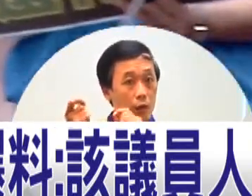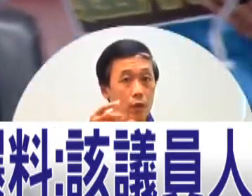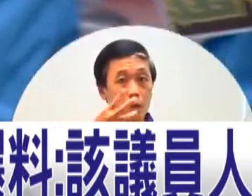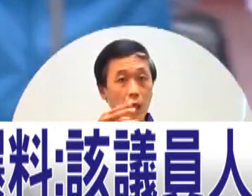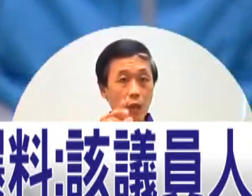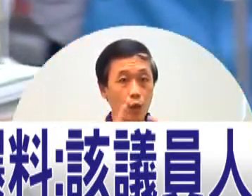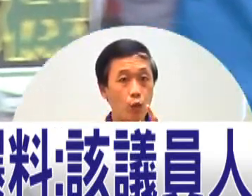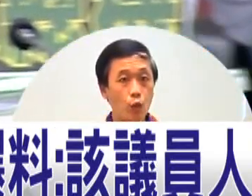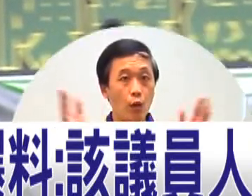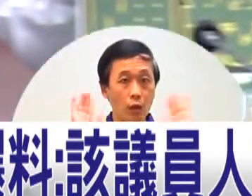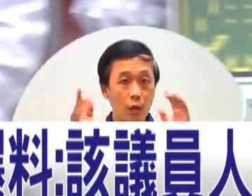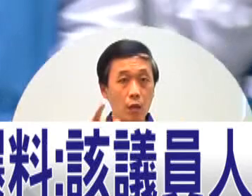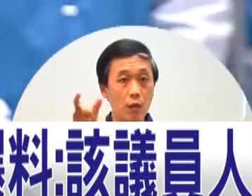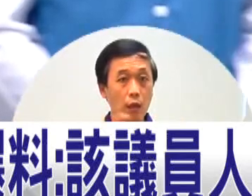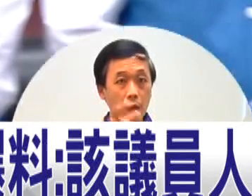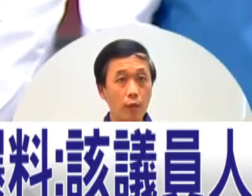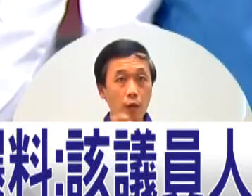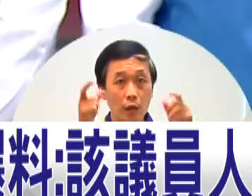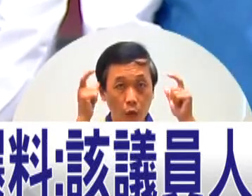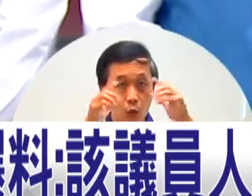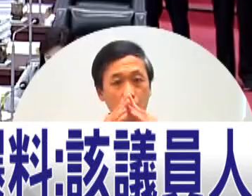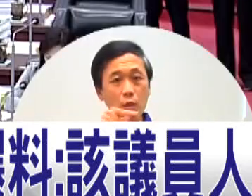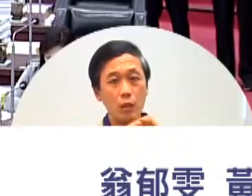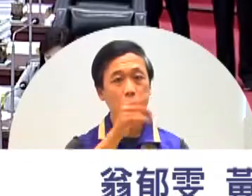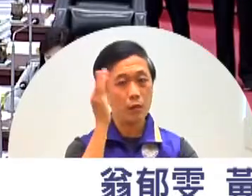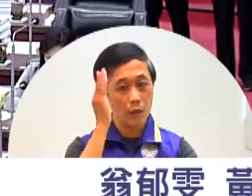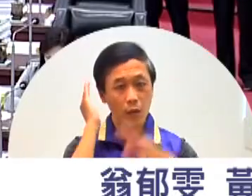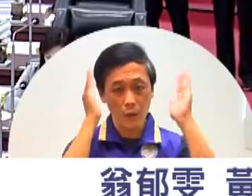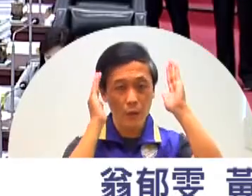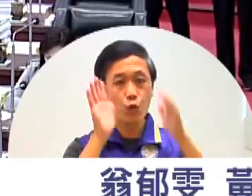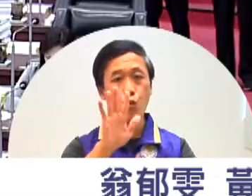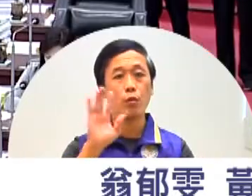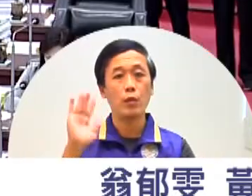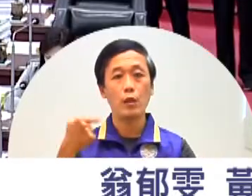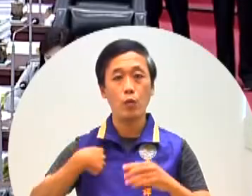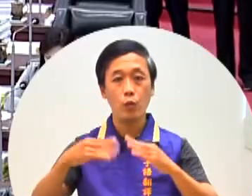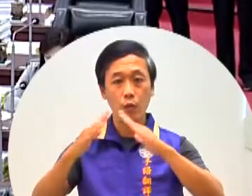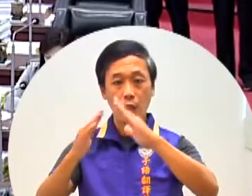灾户的需求，蓝绿议员另辟战场。三立新闻黄志忠、翁玉文高雄报道。